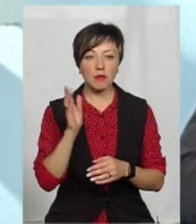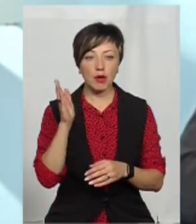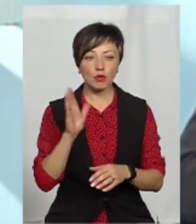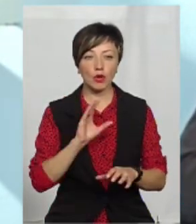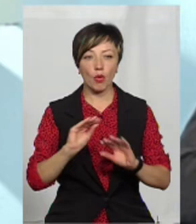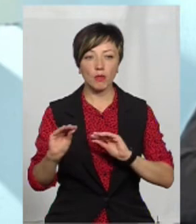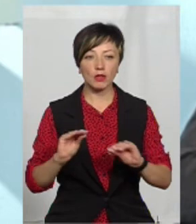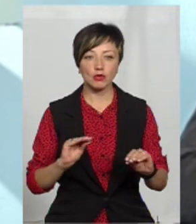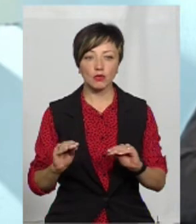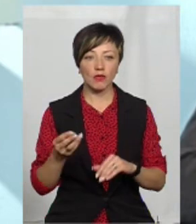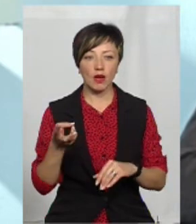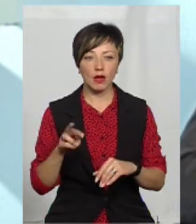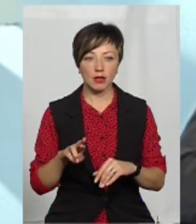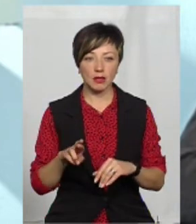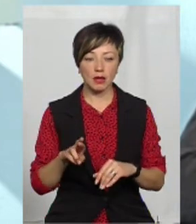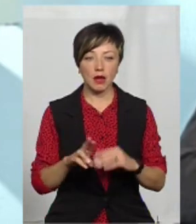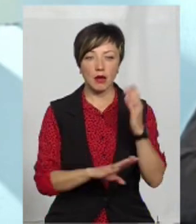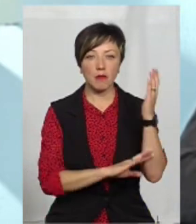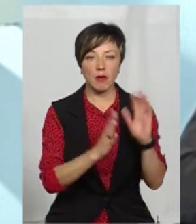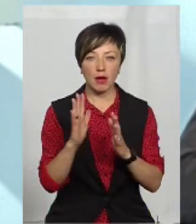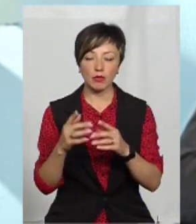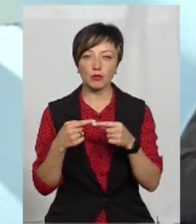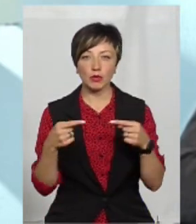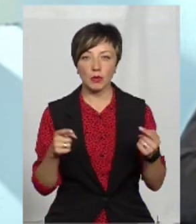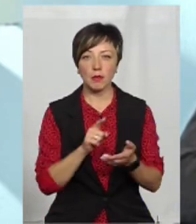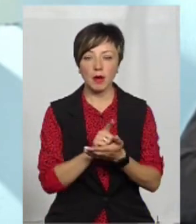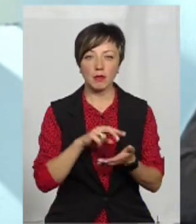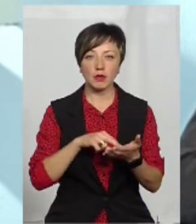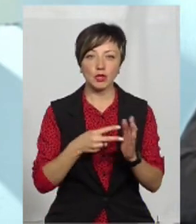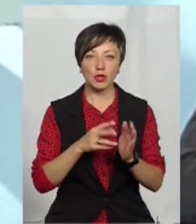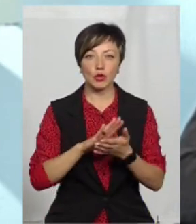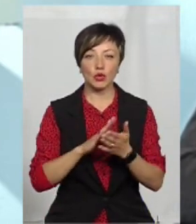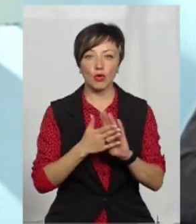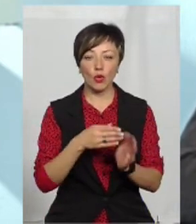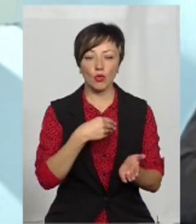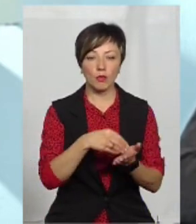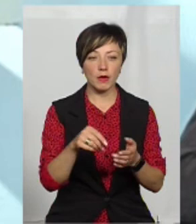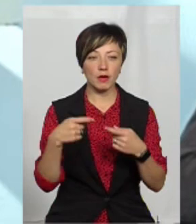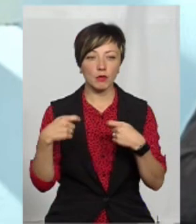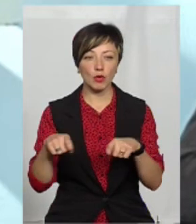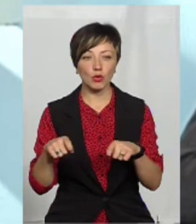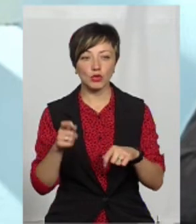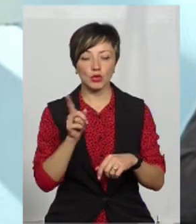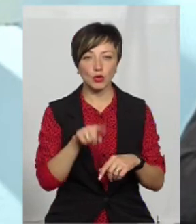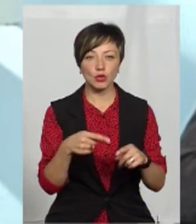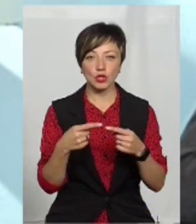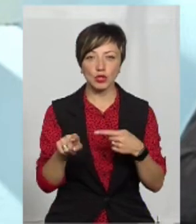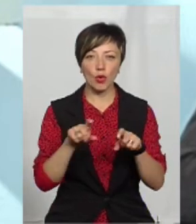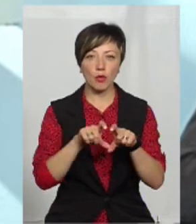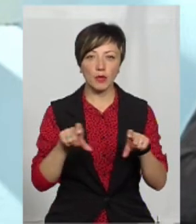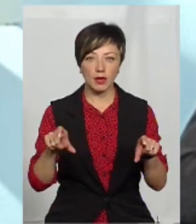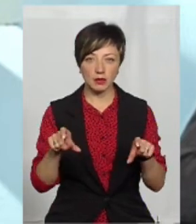майбутнє облаштування парку і тому подібне, воно має бути передбачено в договорі купівлі-продажу того чи іншого